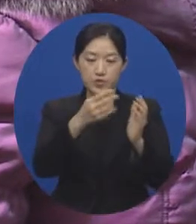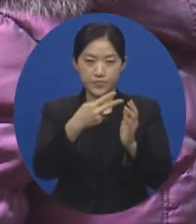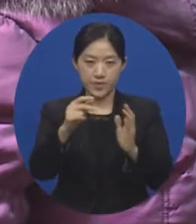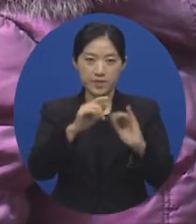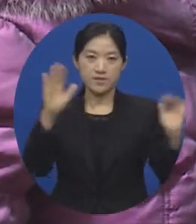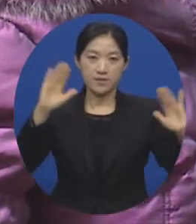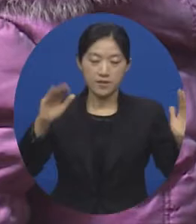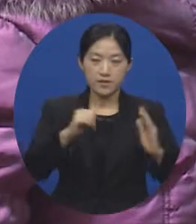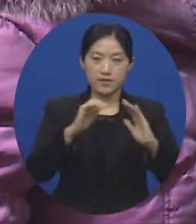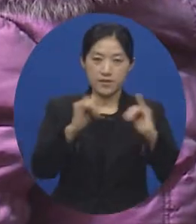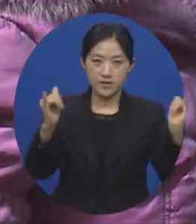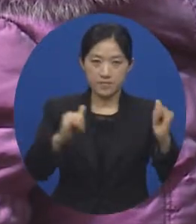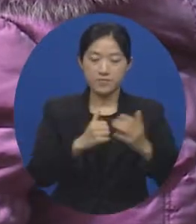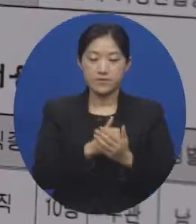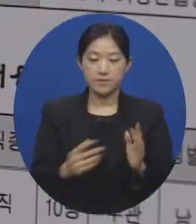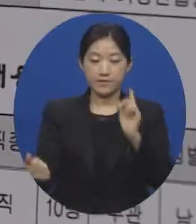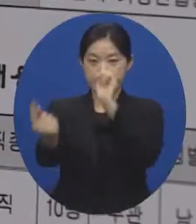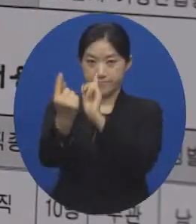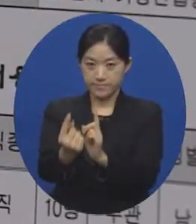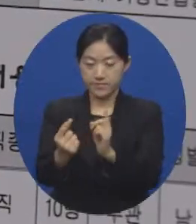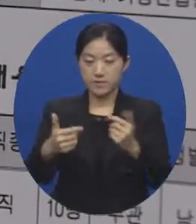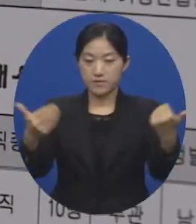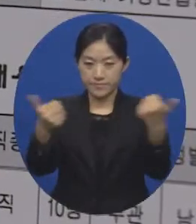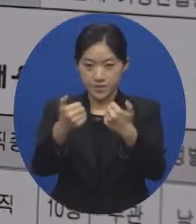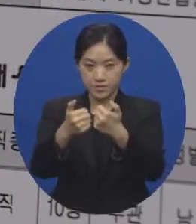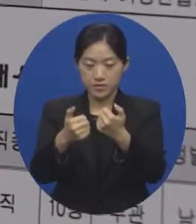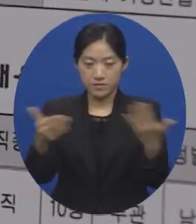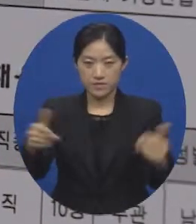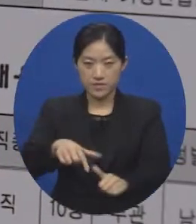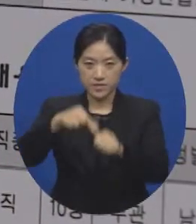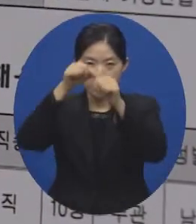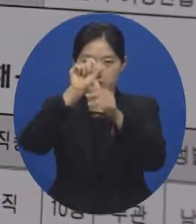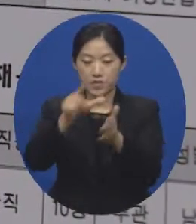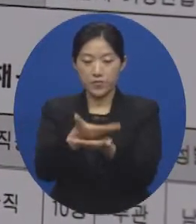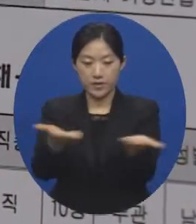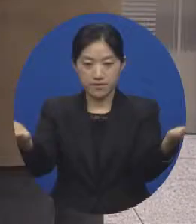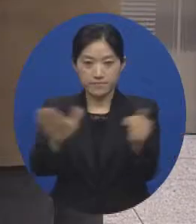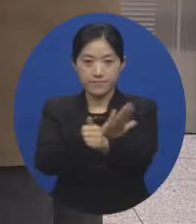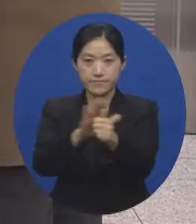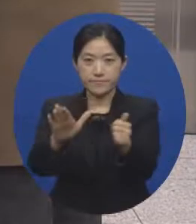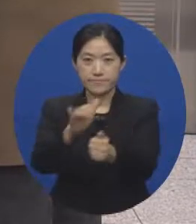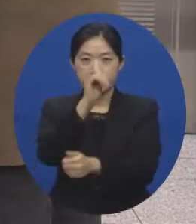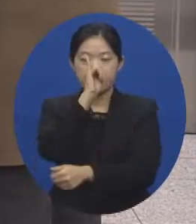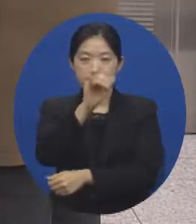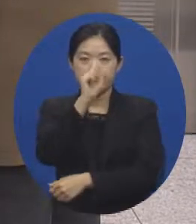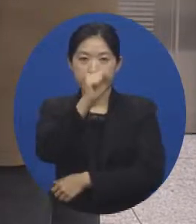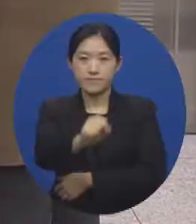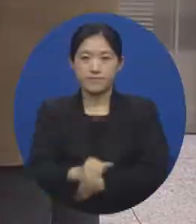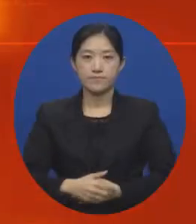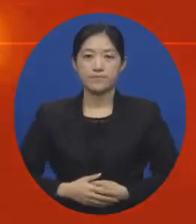부인 구직자에게 1:1 맞춤형으로 면접과 채용의 기회를 제공했습니다.